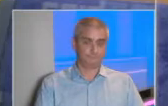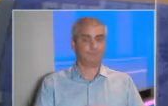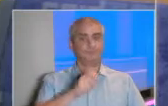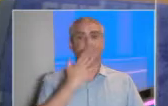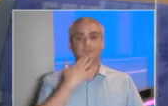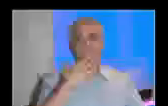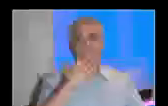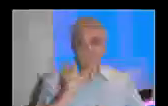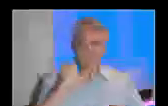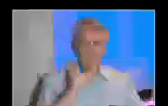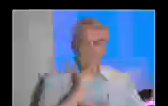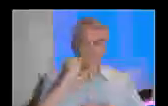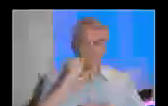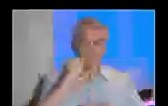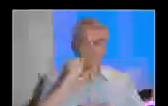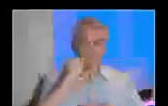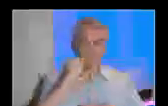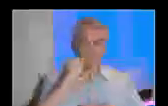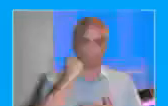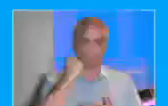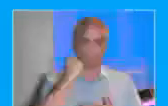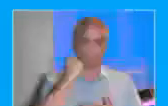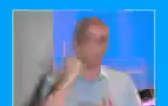כנסת ישראל תעביר אותה.